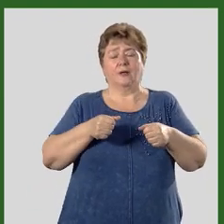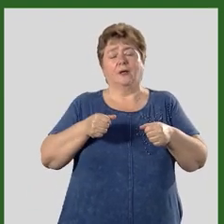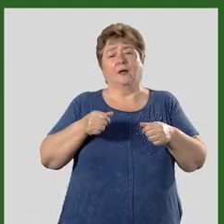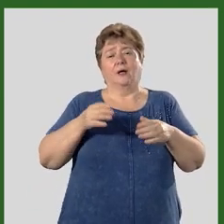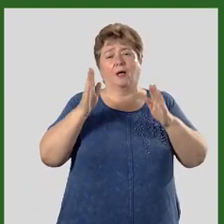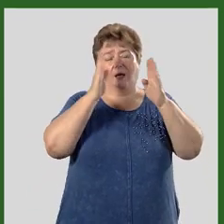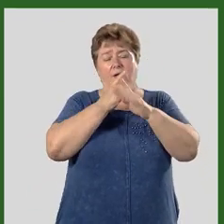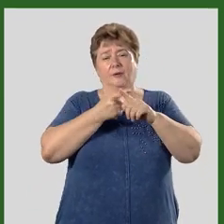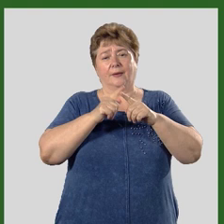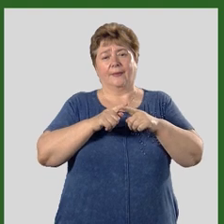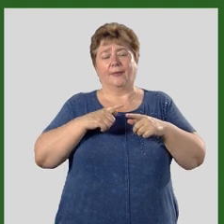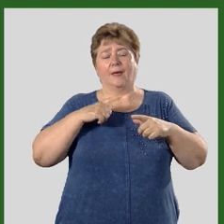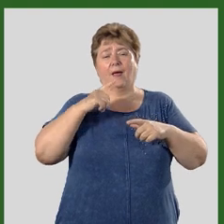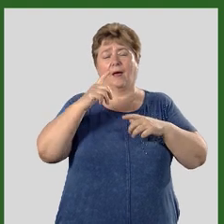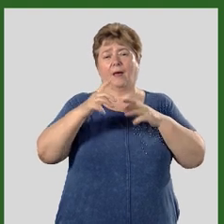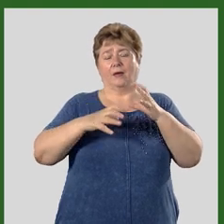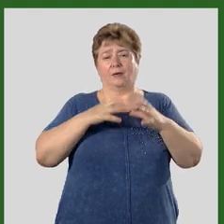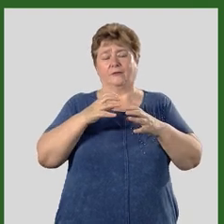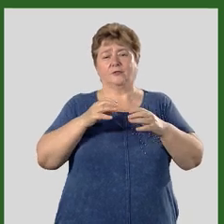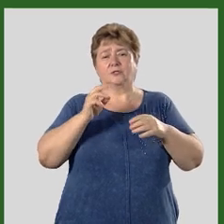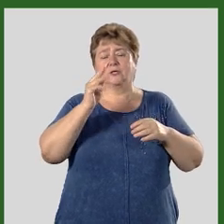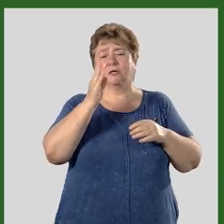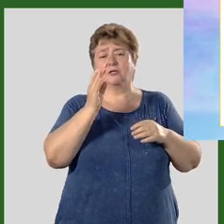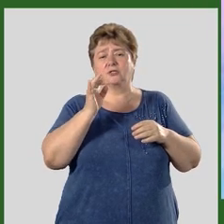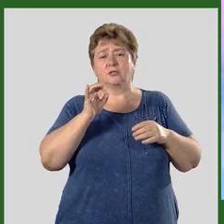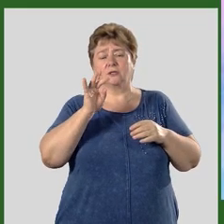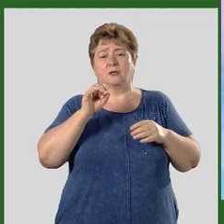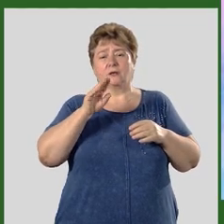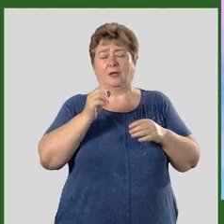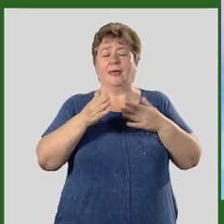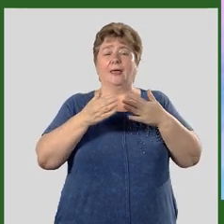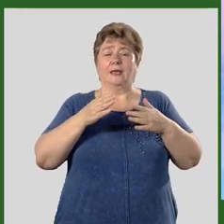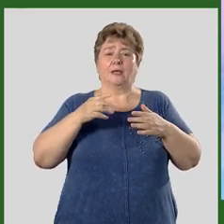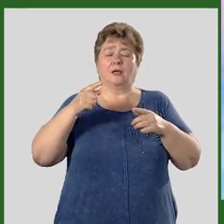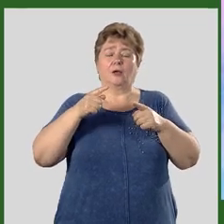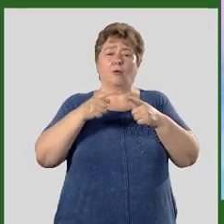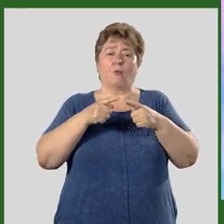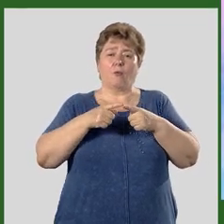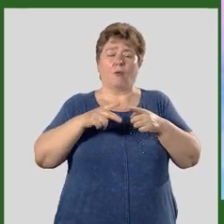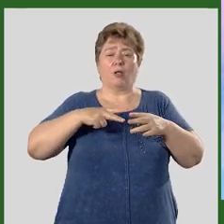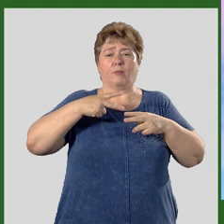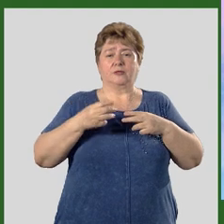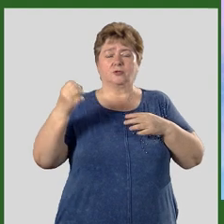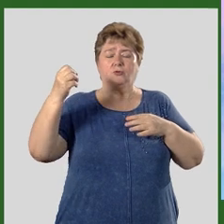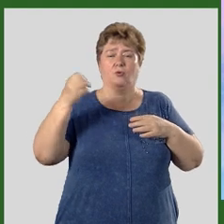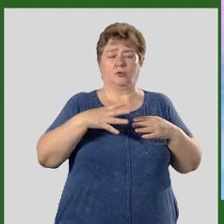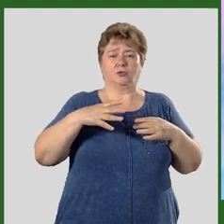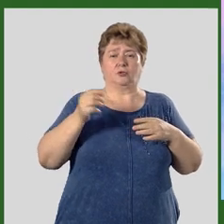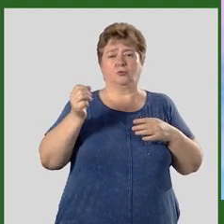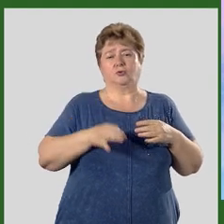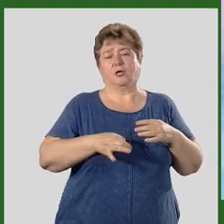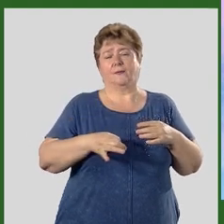на климат, это географическая широта или угол падения солнечных